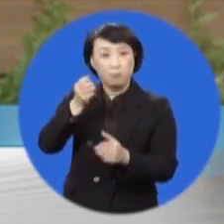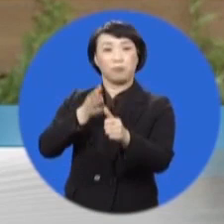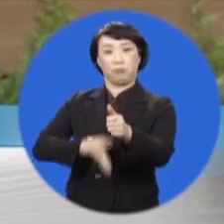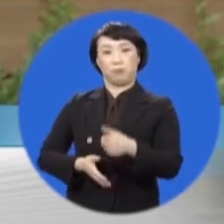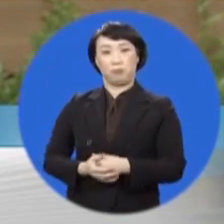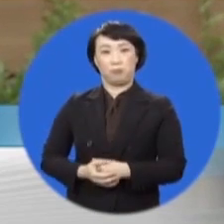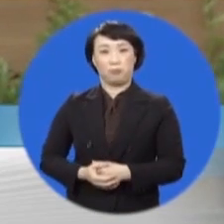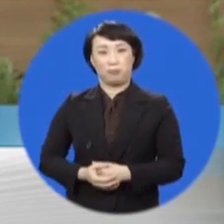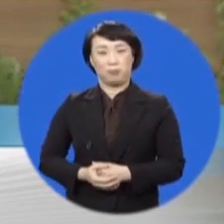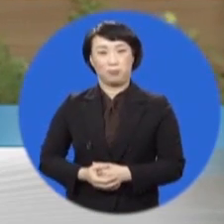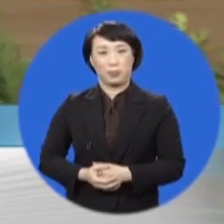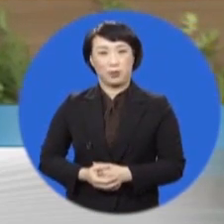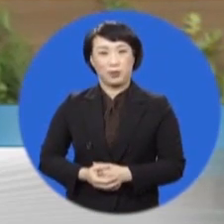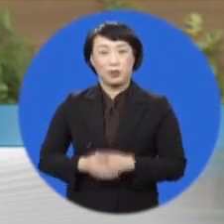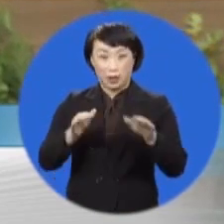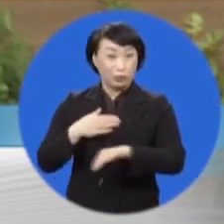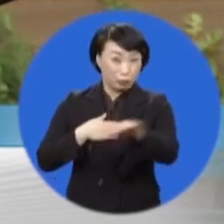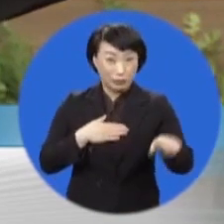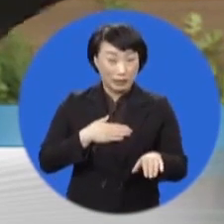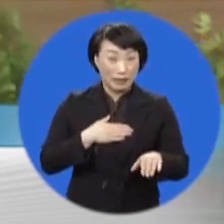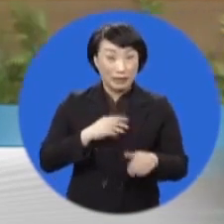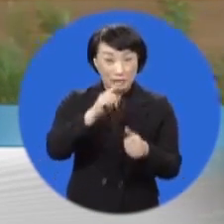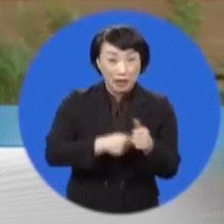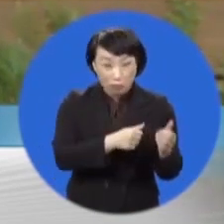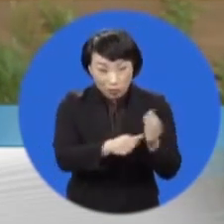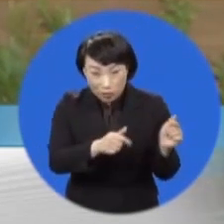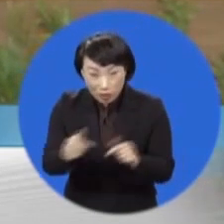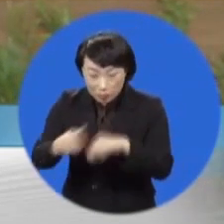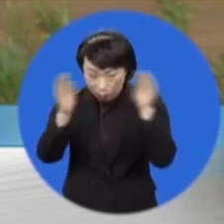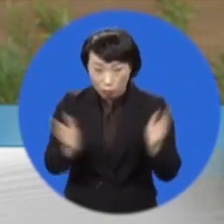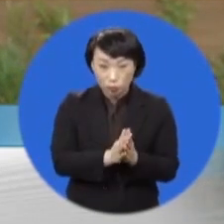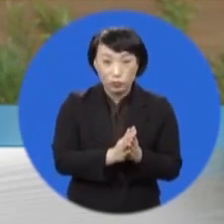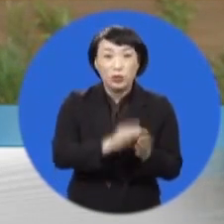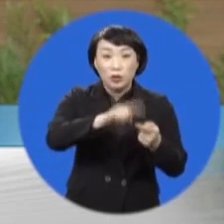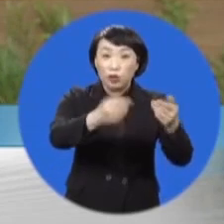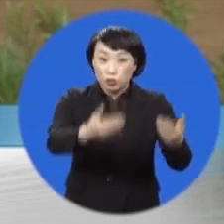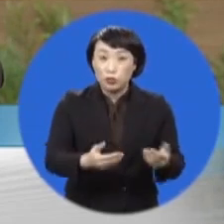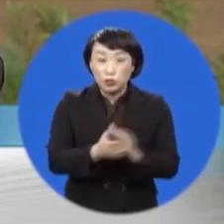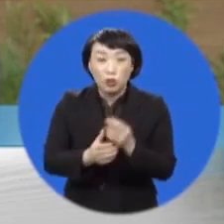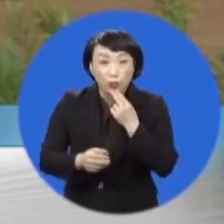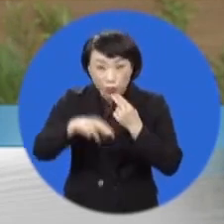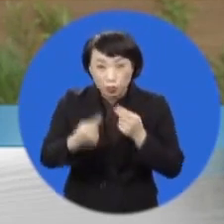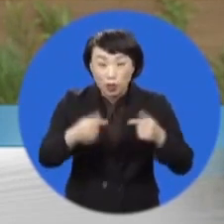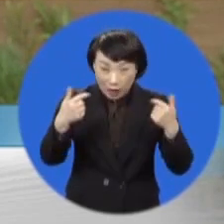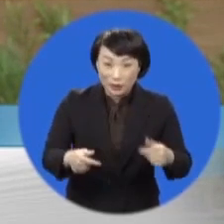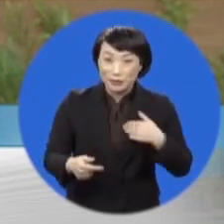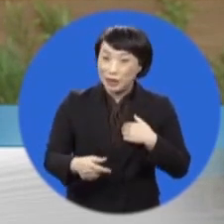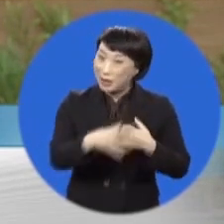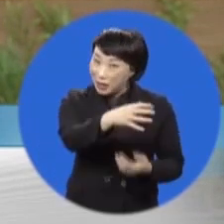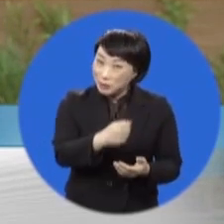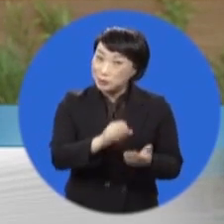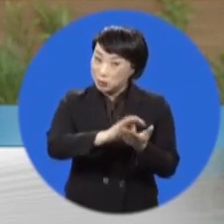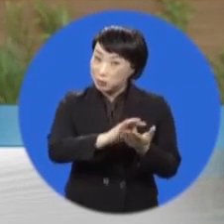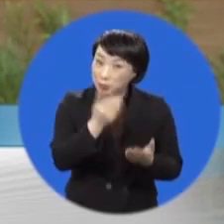말라야 에 자 우리가 잘만 모른 그대로 주셨기 때문에 기도 안에 뭐 내가 남겨 뜬지 얻어